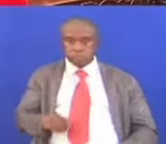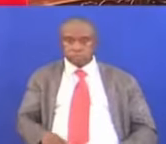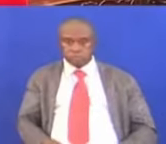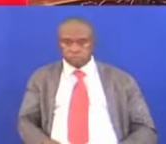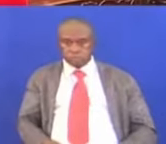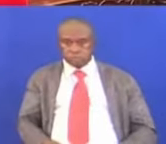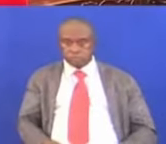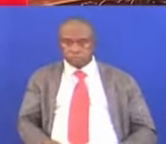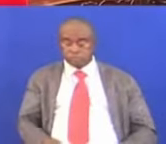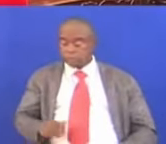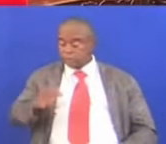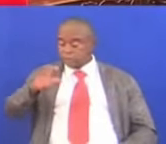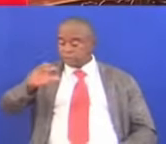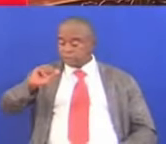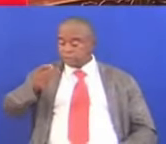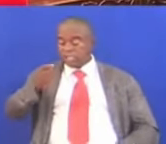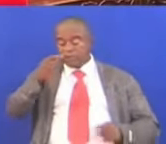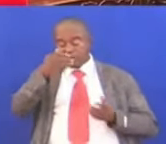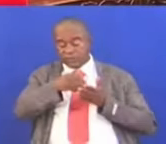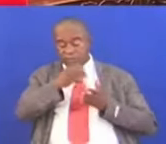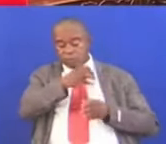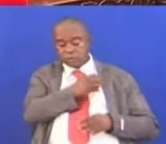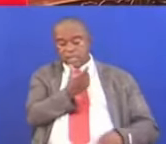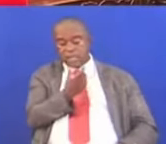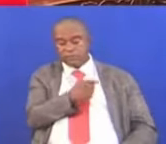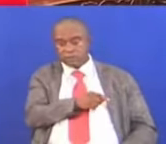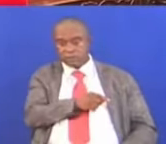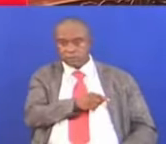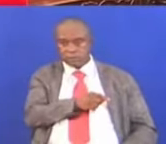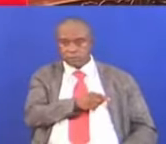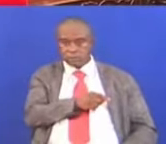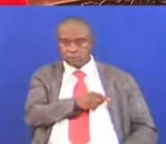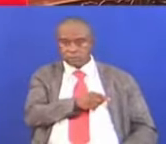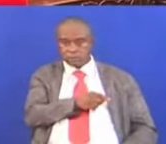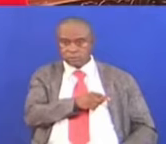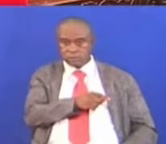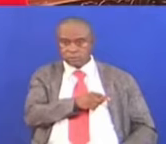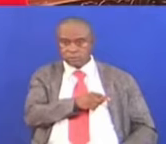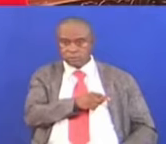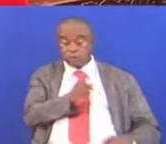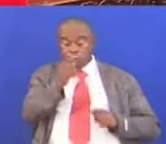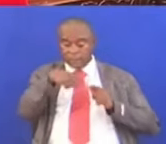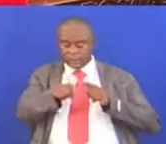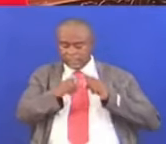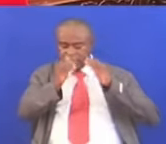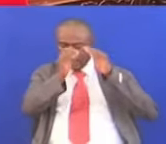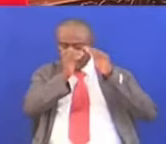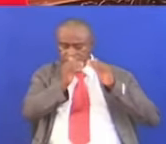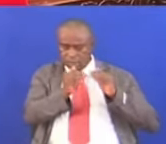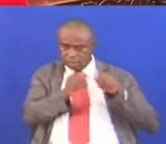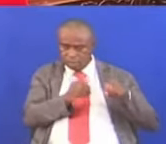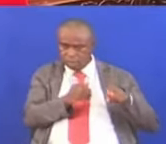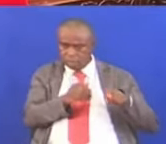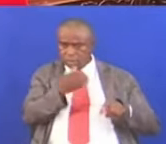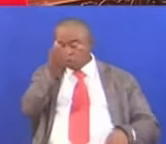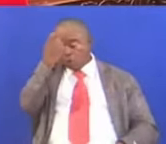ma wia fha wangy wa